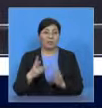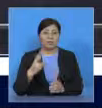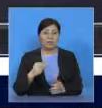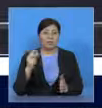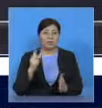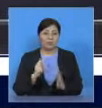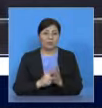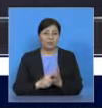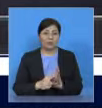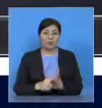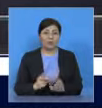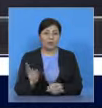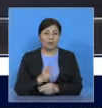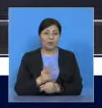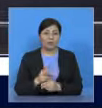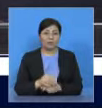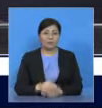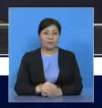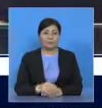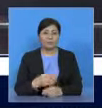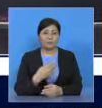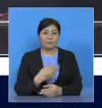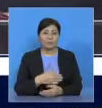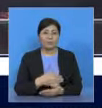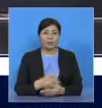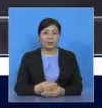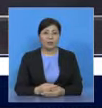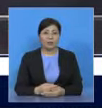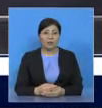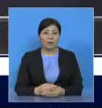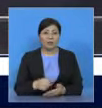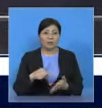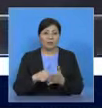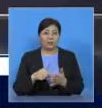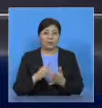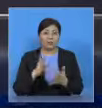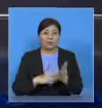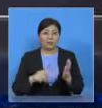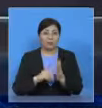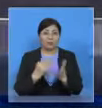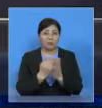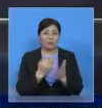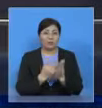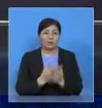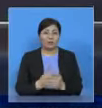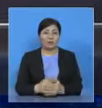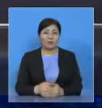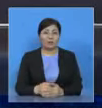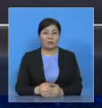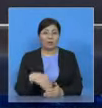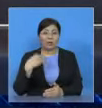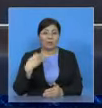камер непосредственно СОУ управления полиции города Актюбе. 97 камер — это у нас по программе Smart City Актюбе, акиматские